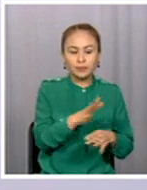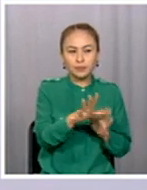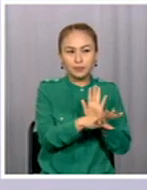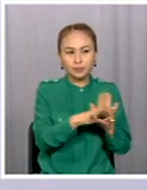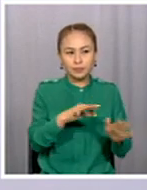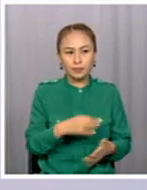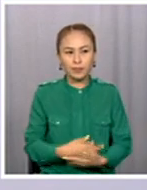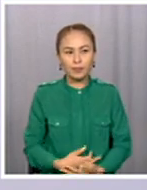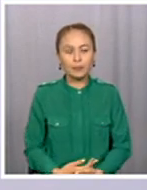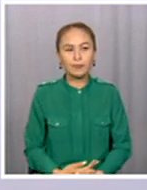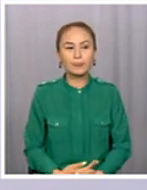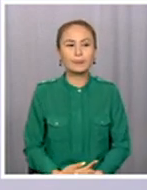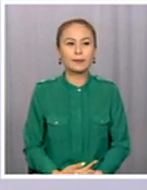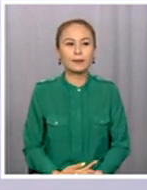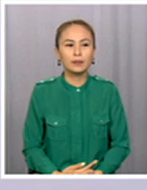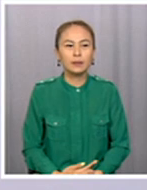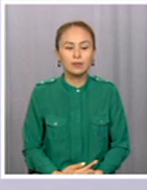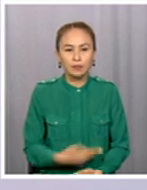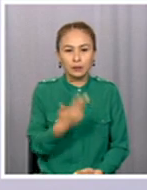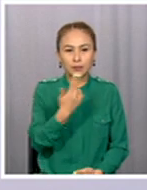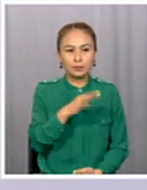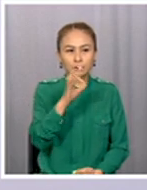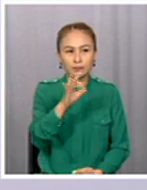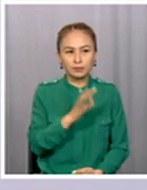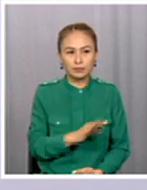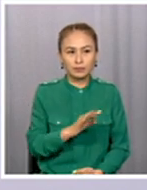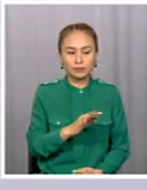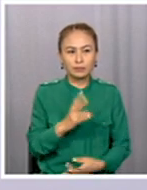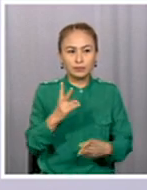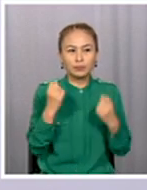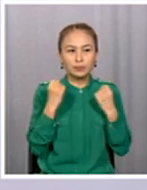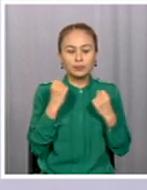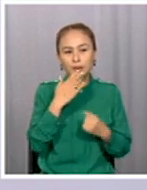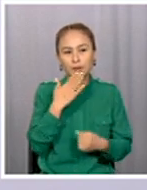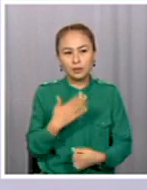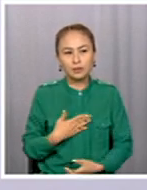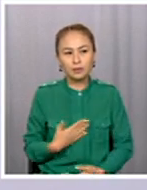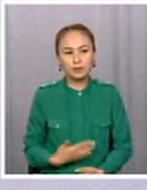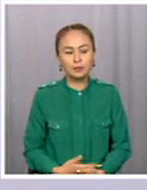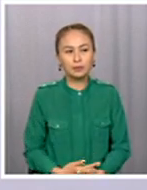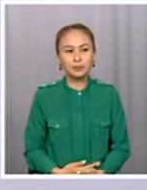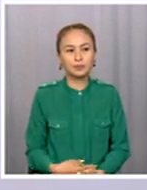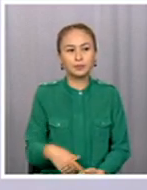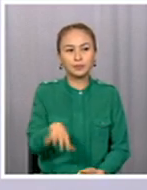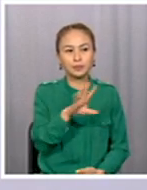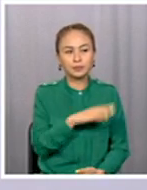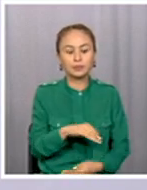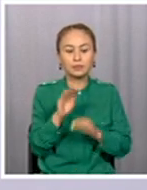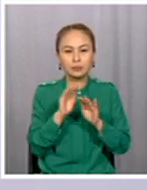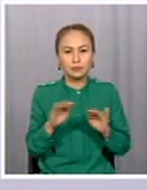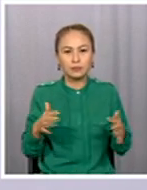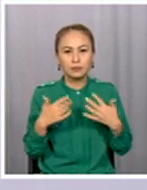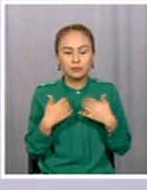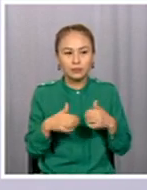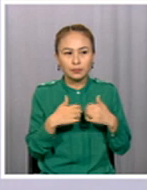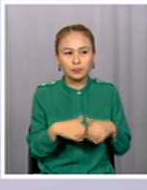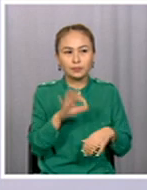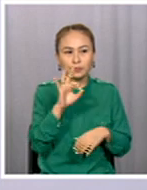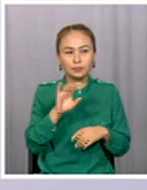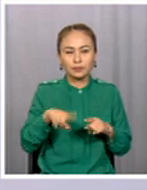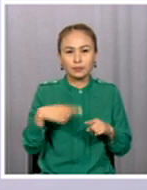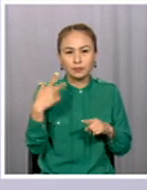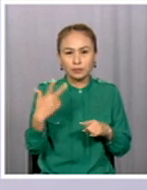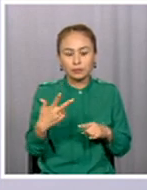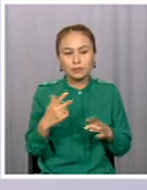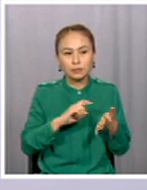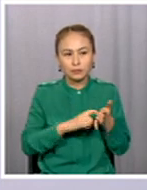Мінекей, диаграмма бойынша 30% спортты жақсы көреді. Олай болса, барлық балалардың санын 0,13-ке